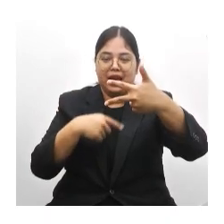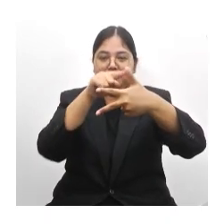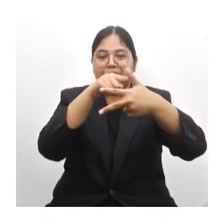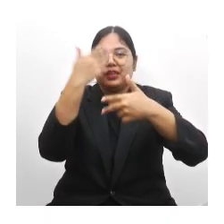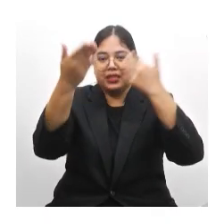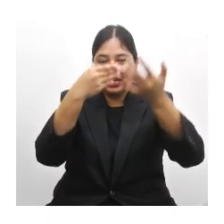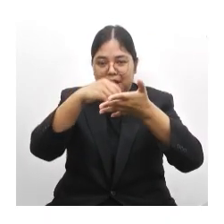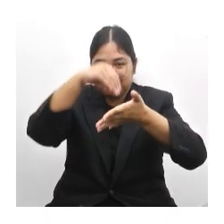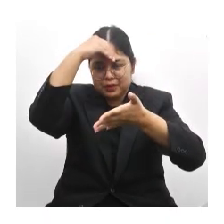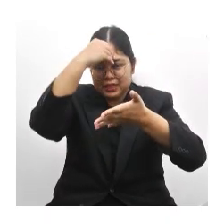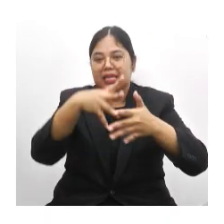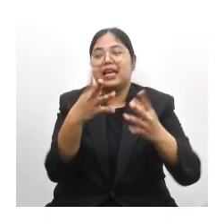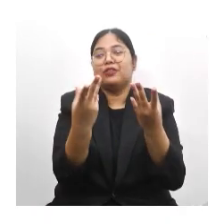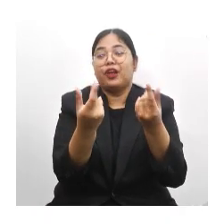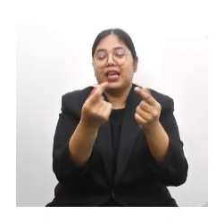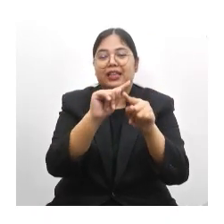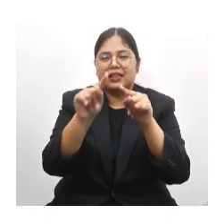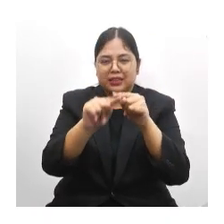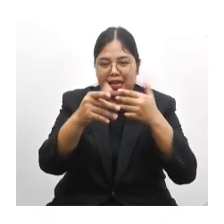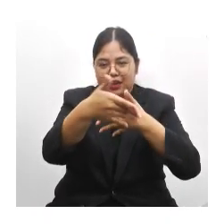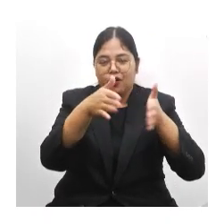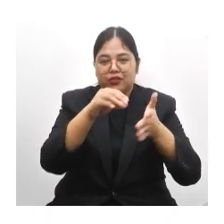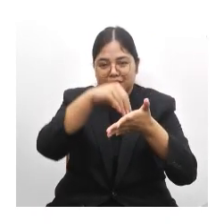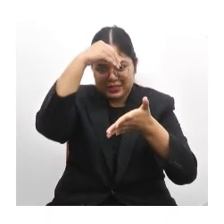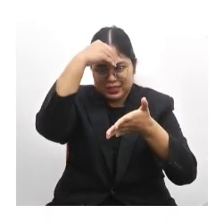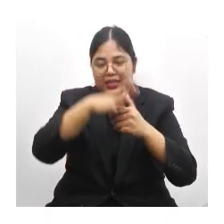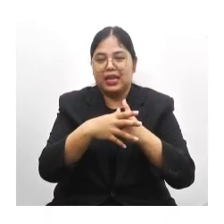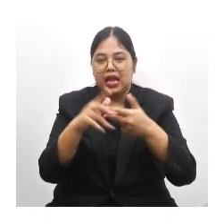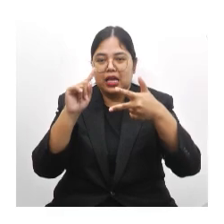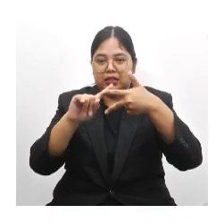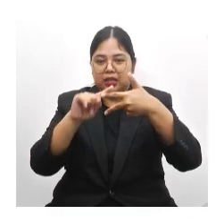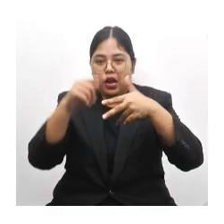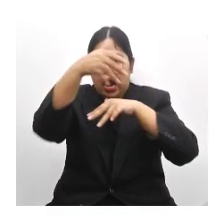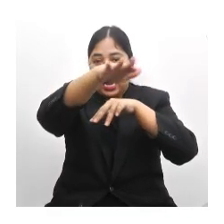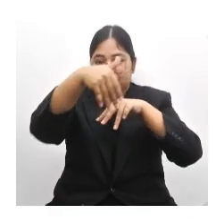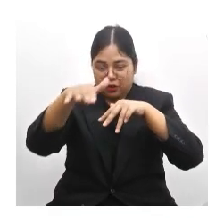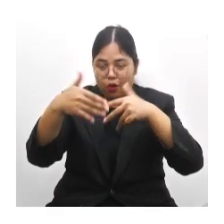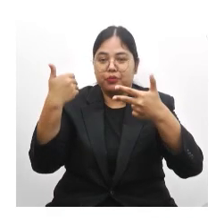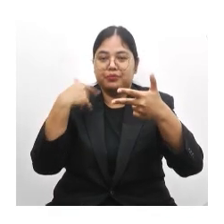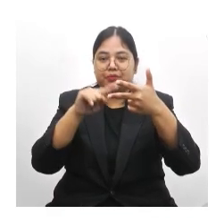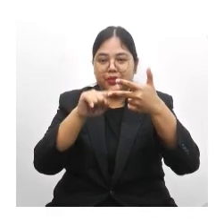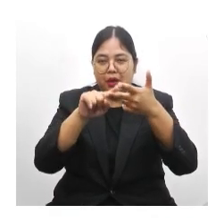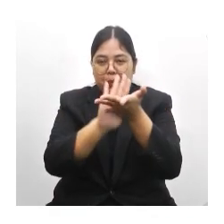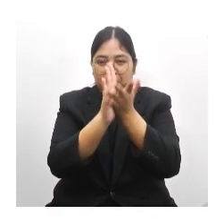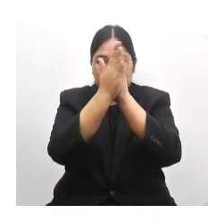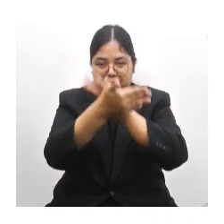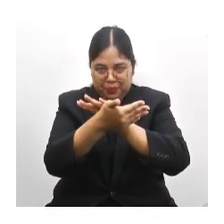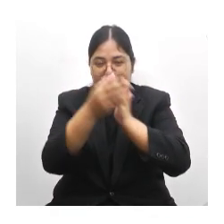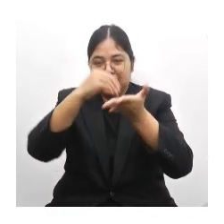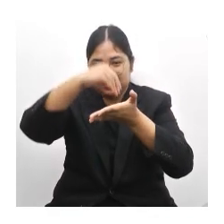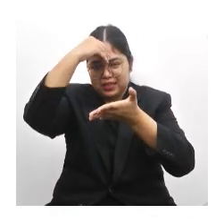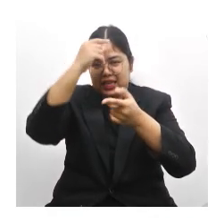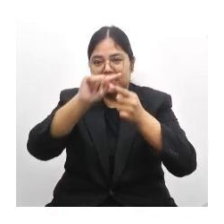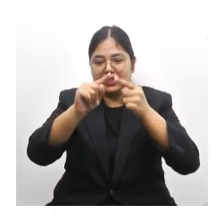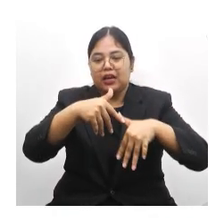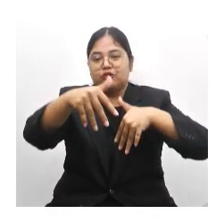การเรียนรู้คณิตศาสตร์ในชั้นเรียนการจัดกิจกรรมการเรียนรู้คณิตศาสตร์นอกชั้นเรียนและกิจกรรมบูรณาการแลกเปลี่ยนเรียนรู้สู่ชุม